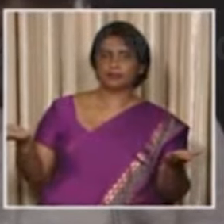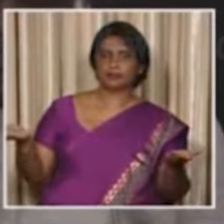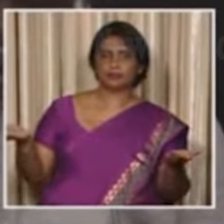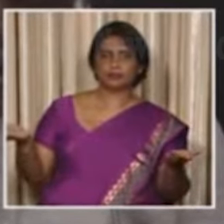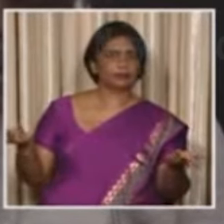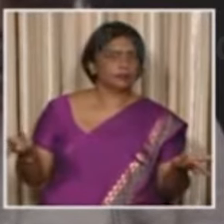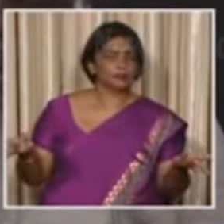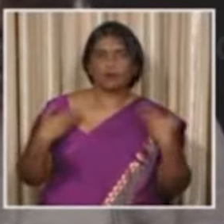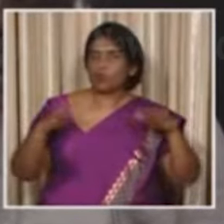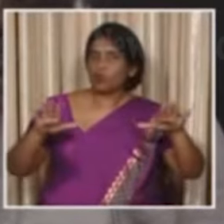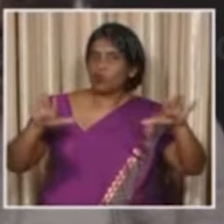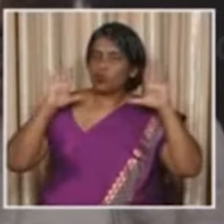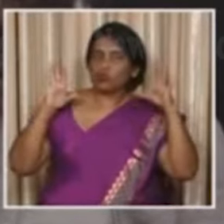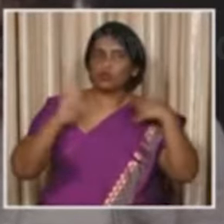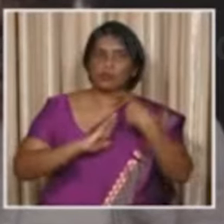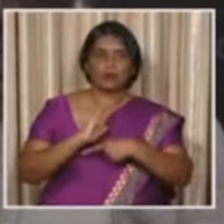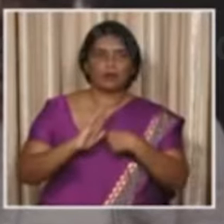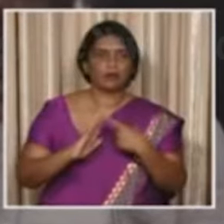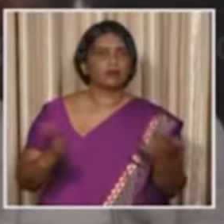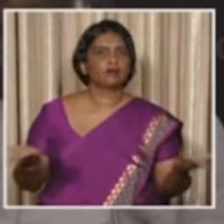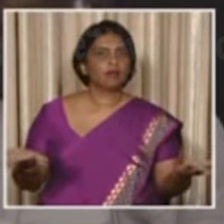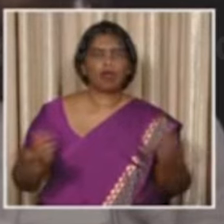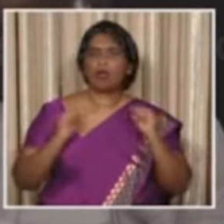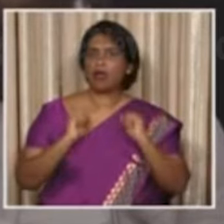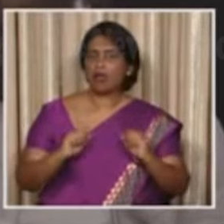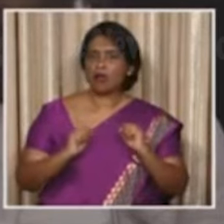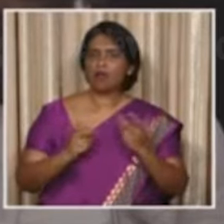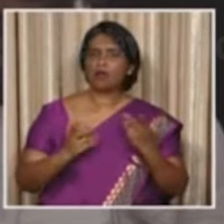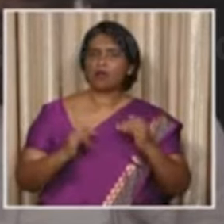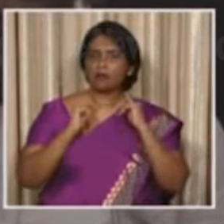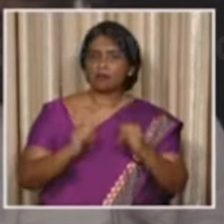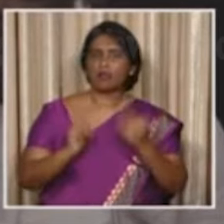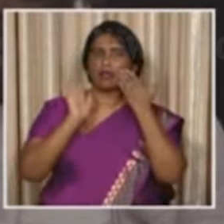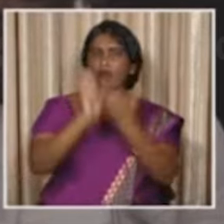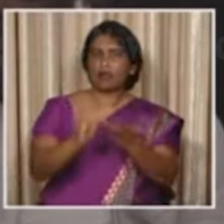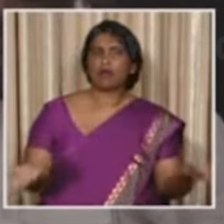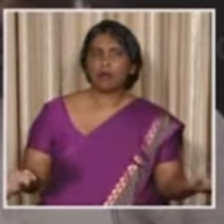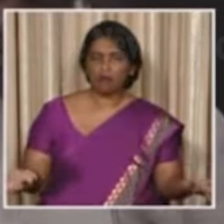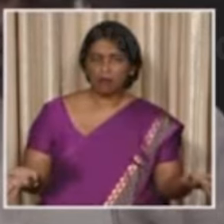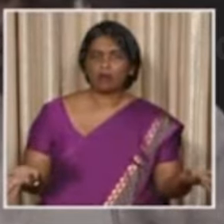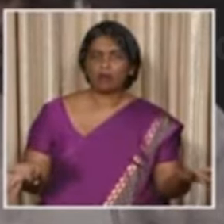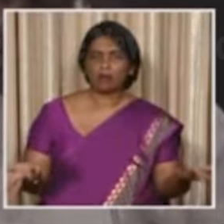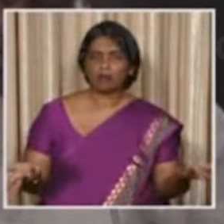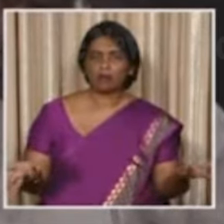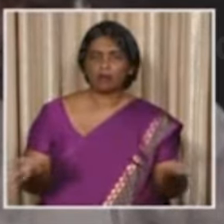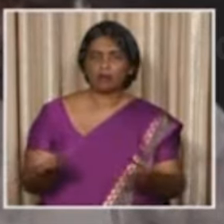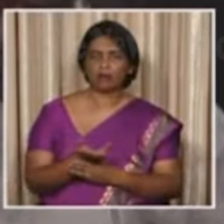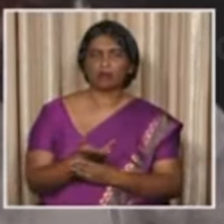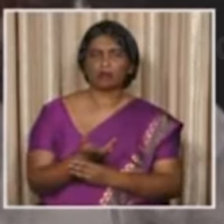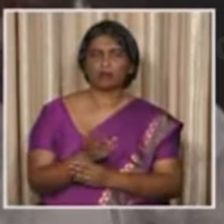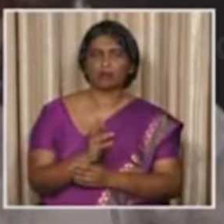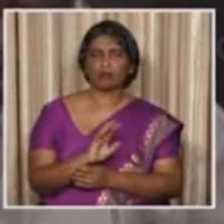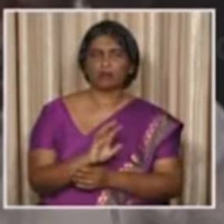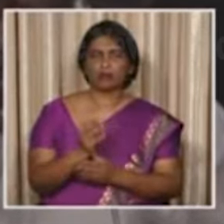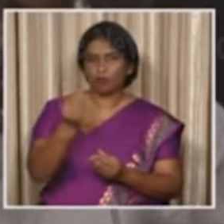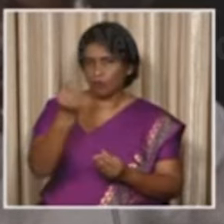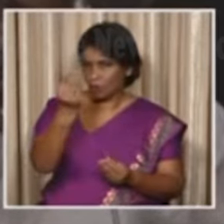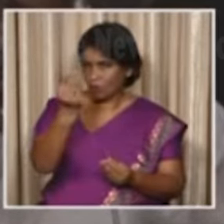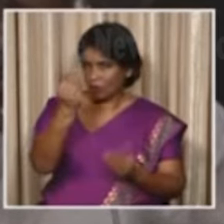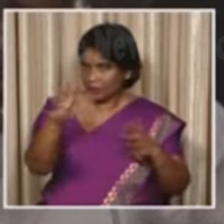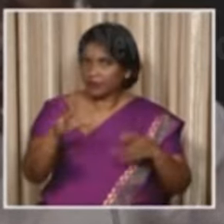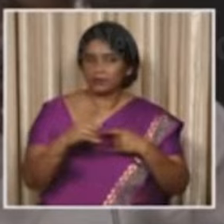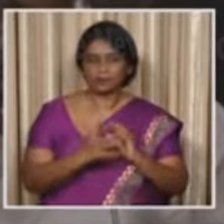මේක පුදුම රටක් නෙමෙයි මේක. මෙහෙම කොහොමද අපරාධ නඩු ඔප්පු කරන්නේ? Facebook එකේ නියම අඬ දිසානා. තප්පර දෙන්න මං ඒක ඉවර කළා